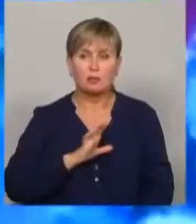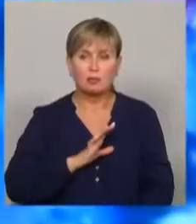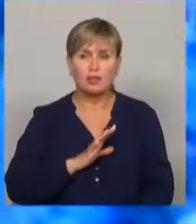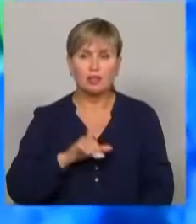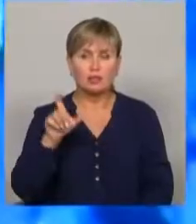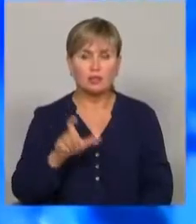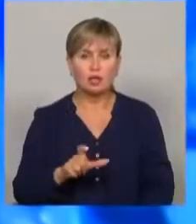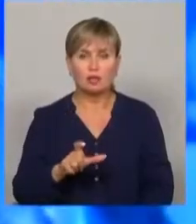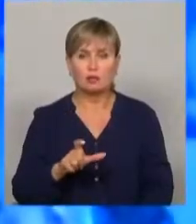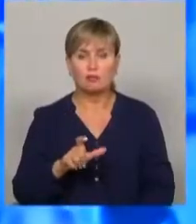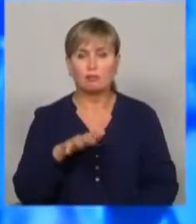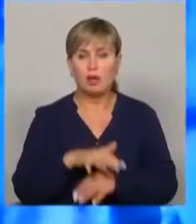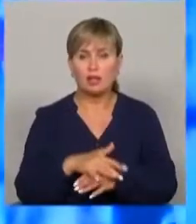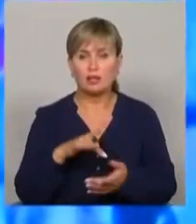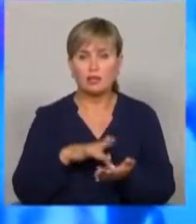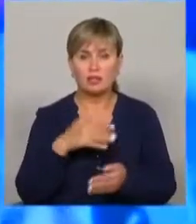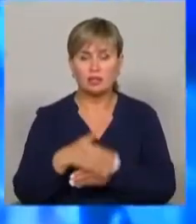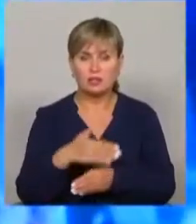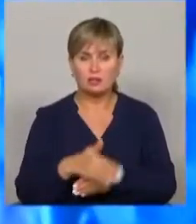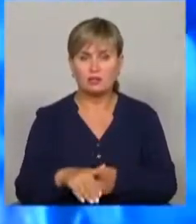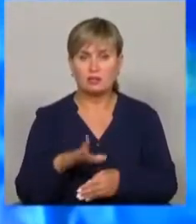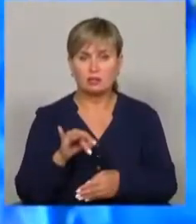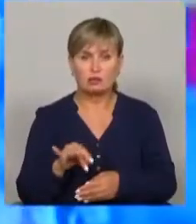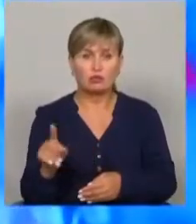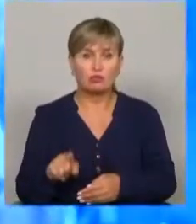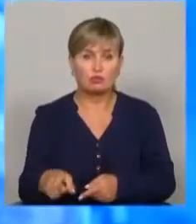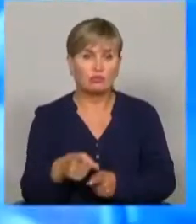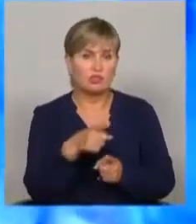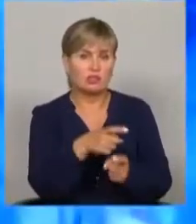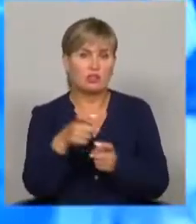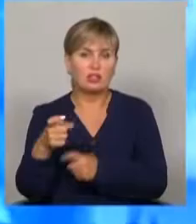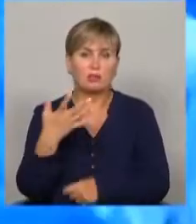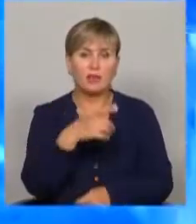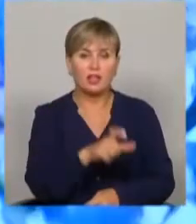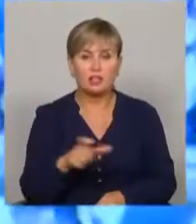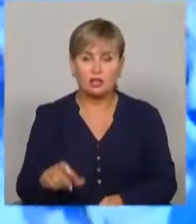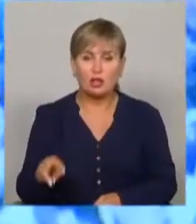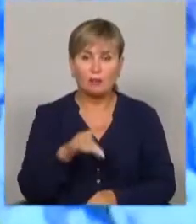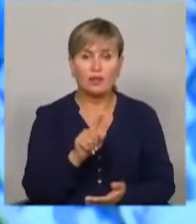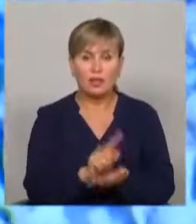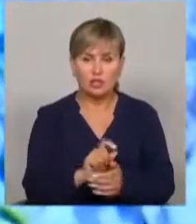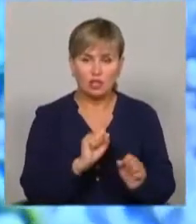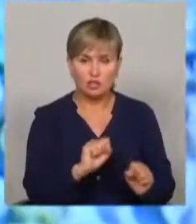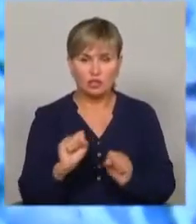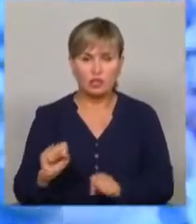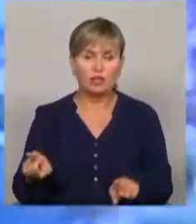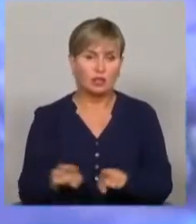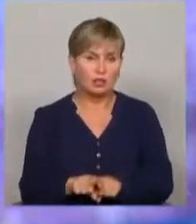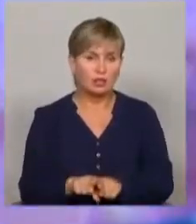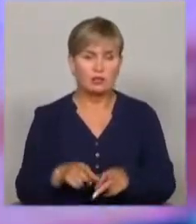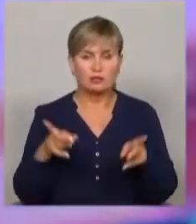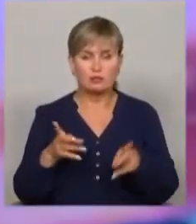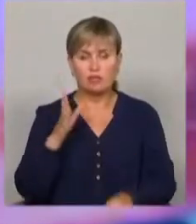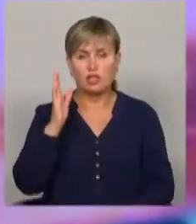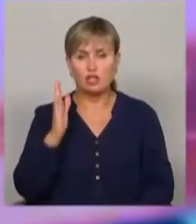клиент банка «Центр Кредит», которого довели до того состояния, что он застрелил 5 человек. Мы должны предотвращать такие трагедии в